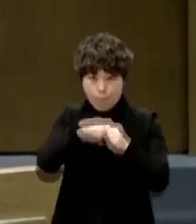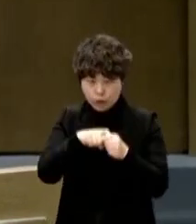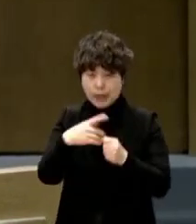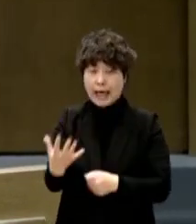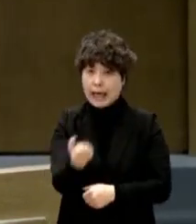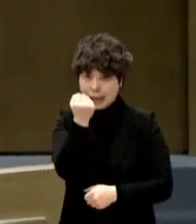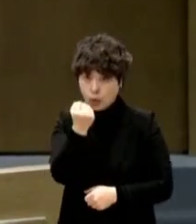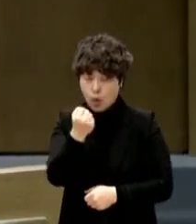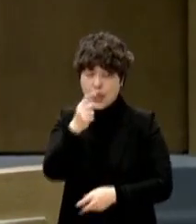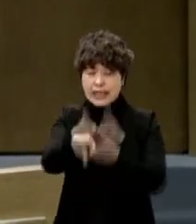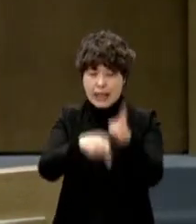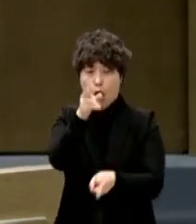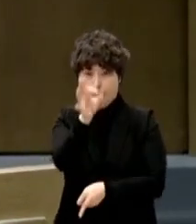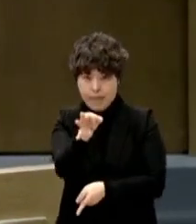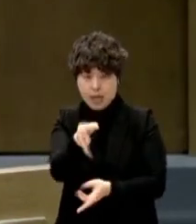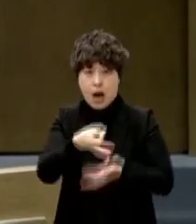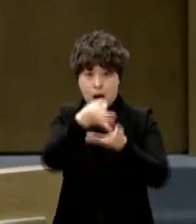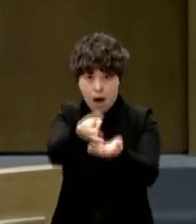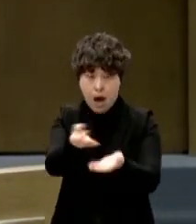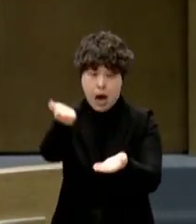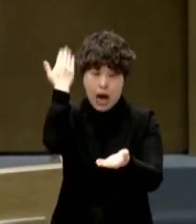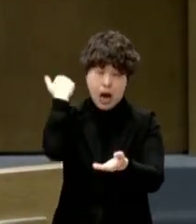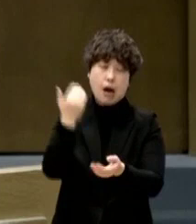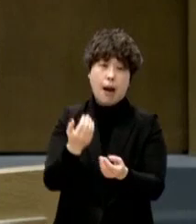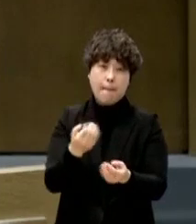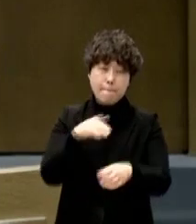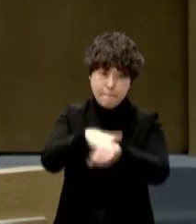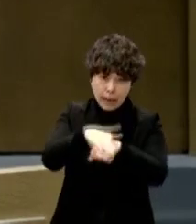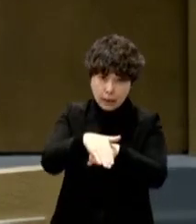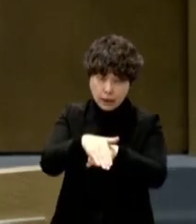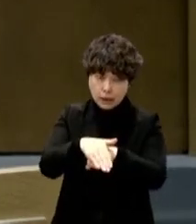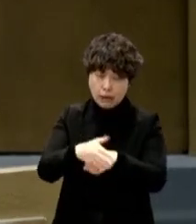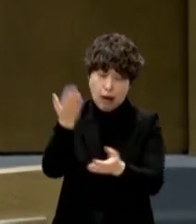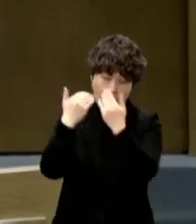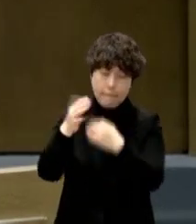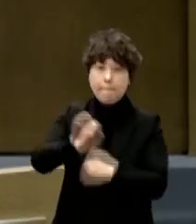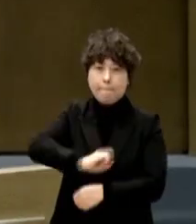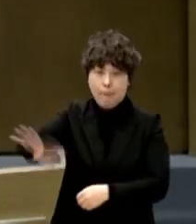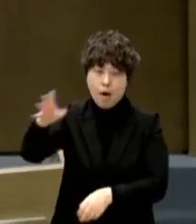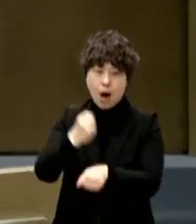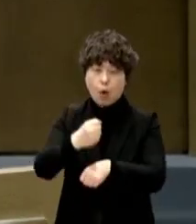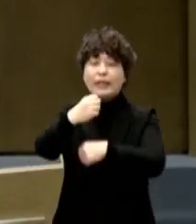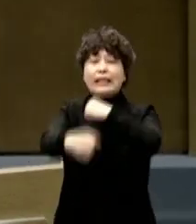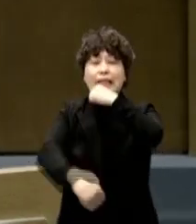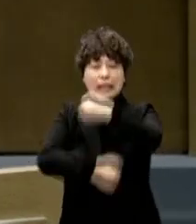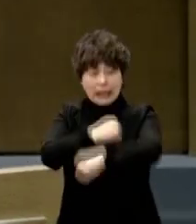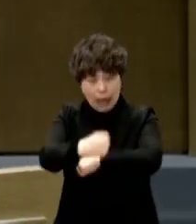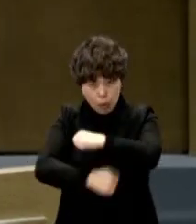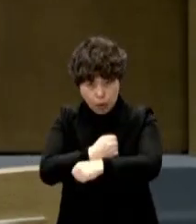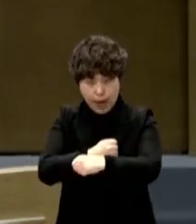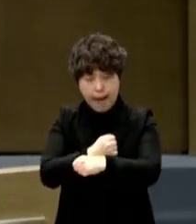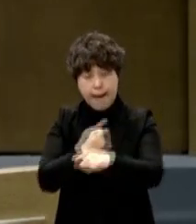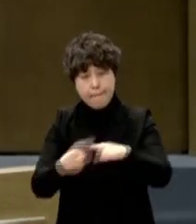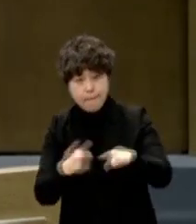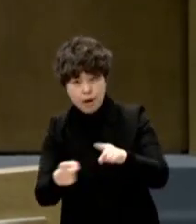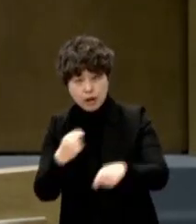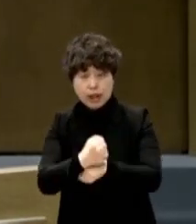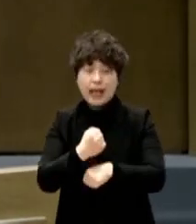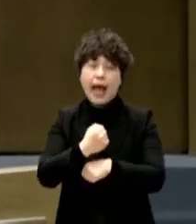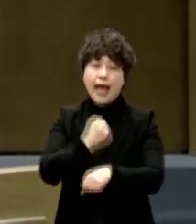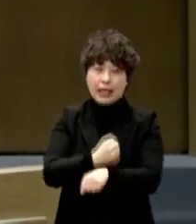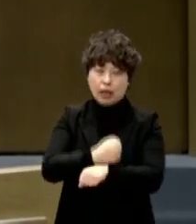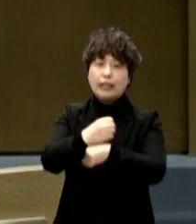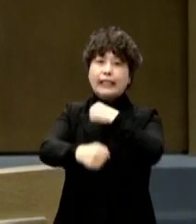지정해서 사업비를 교부하던 기존의 방식에서 과감히 벗어나 학교가 자유롭게 편성하는 자율